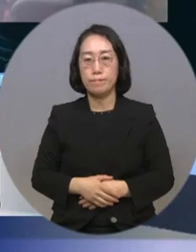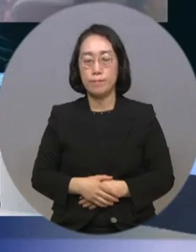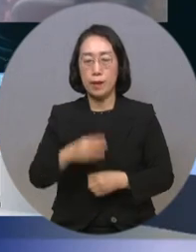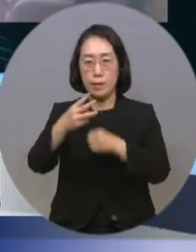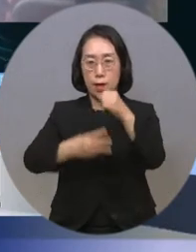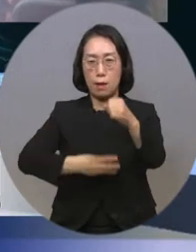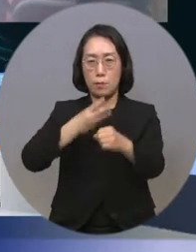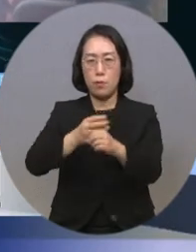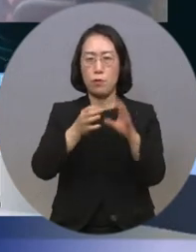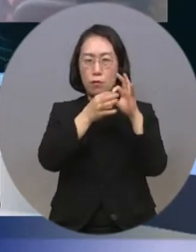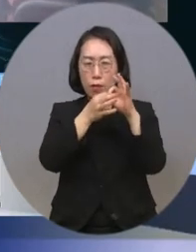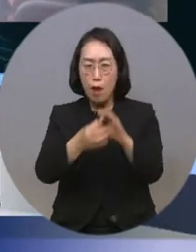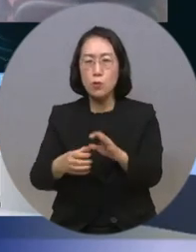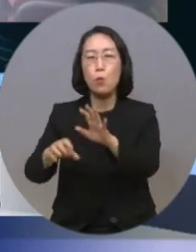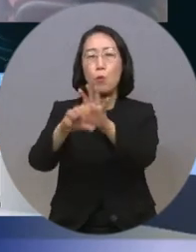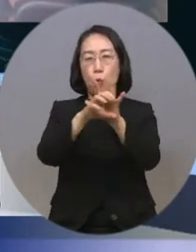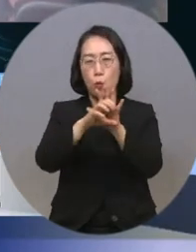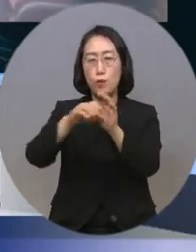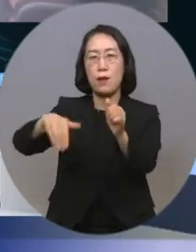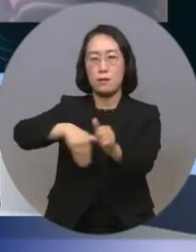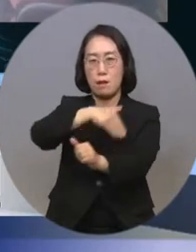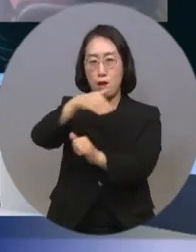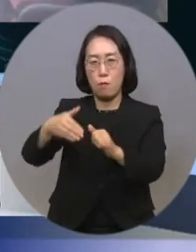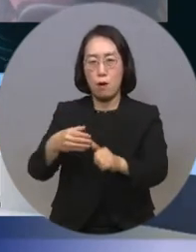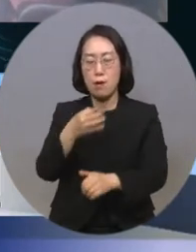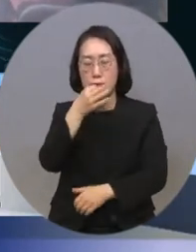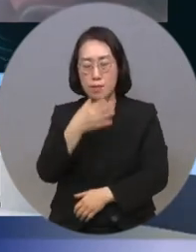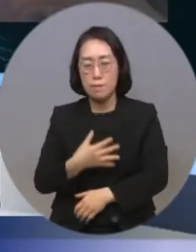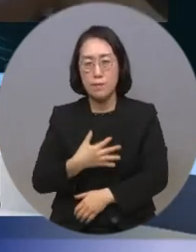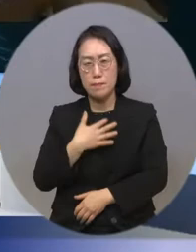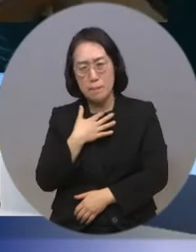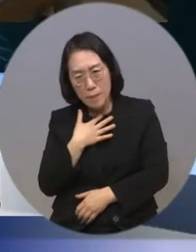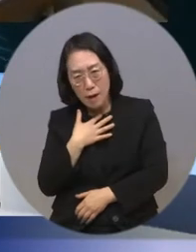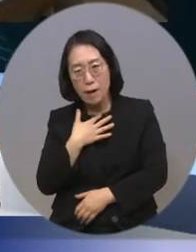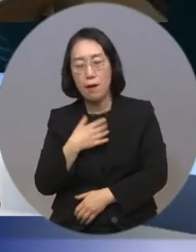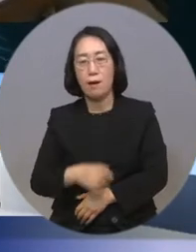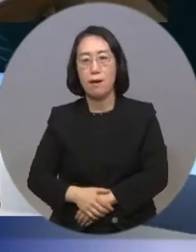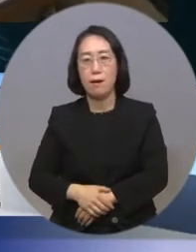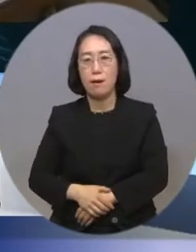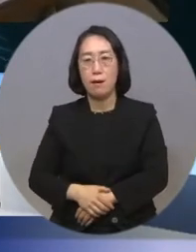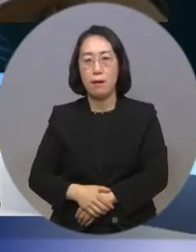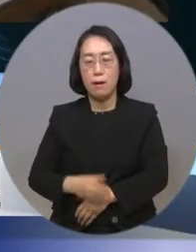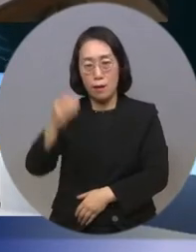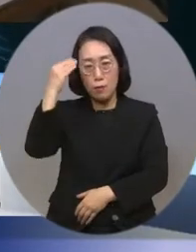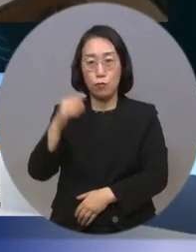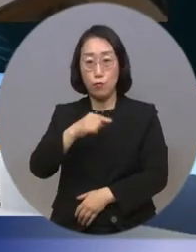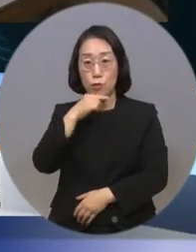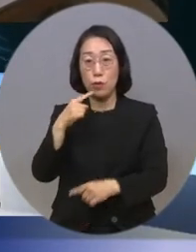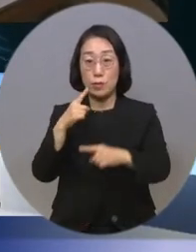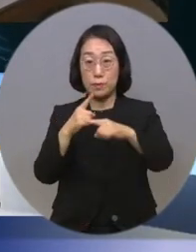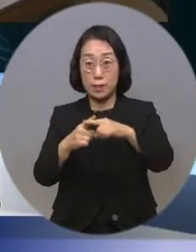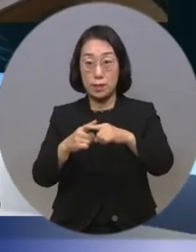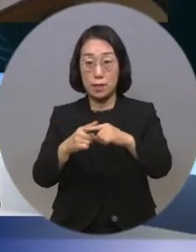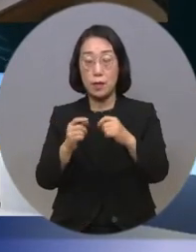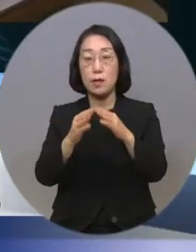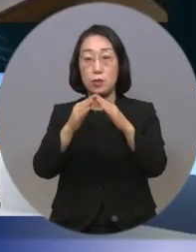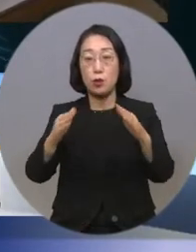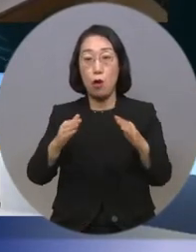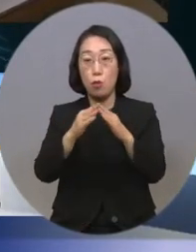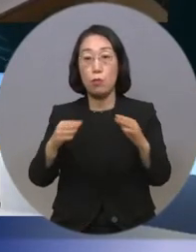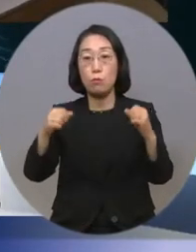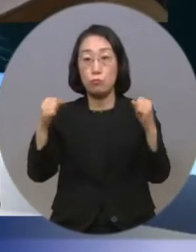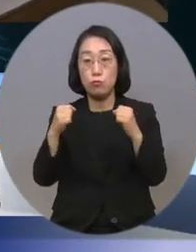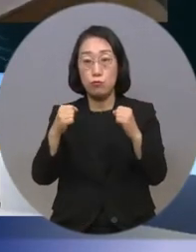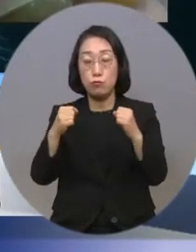3년째 이어지고 있는 코로나19로 지친 분들 많으실 텐데요. 대한적십자사 전북지사가 취약계층